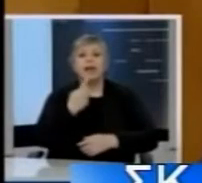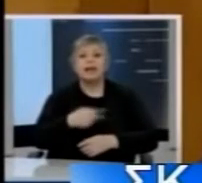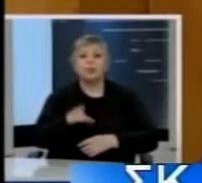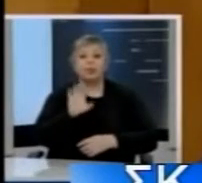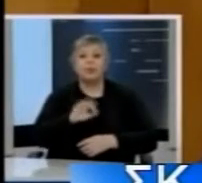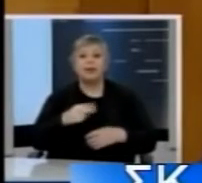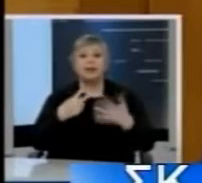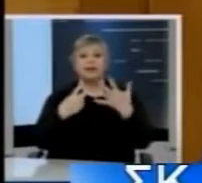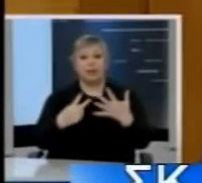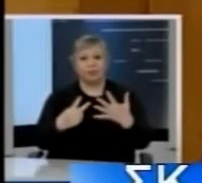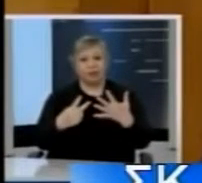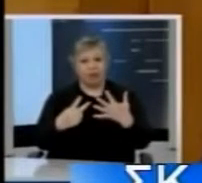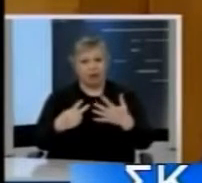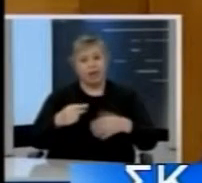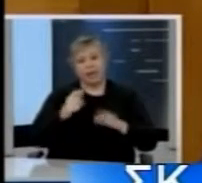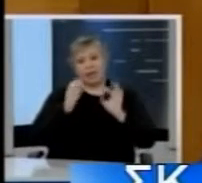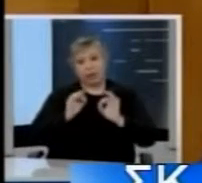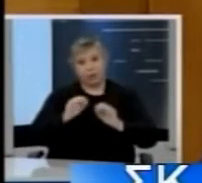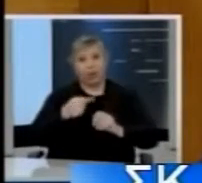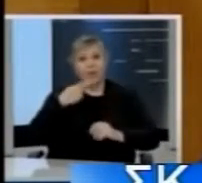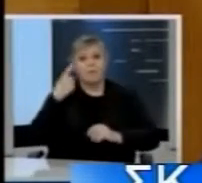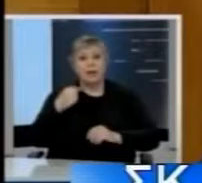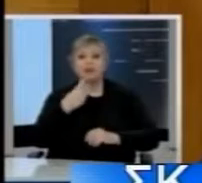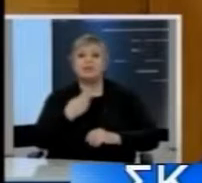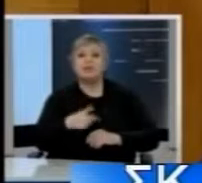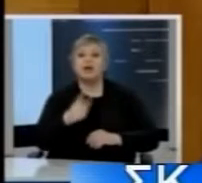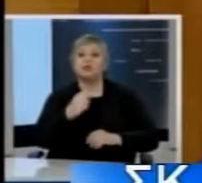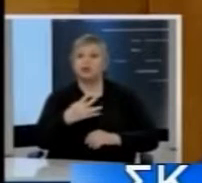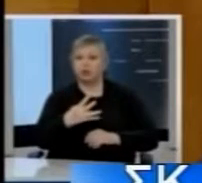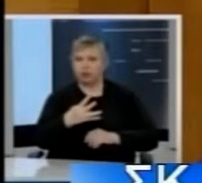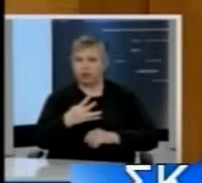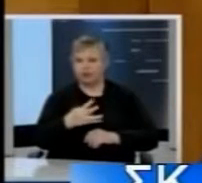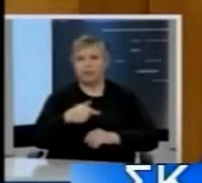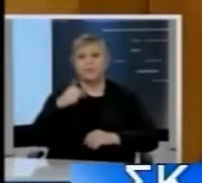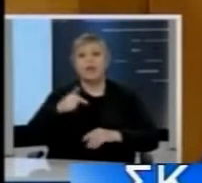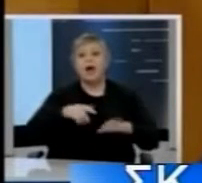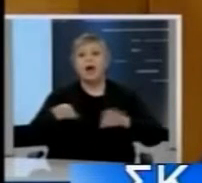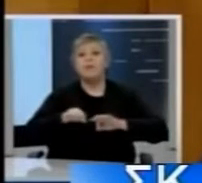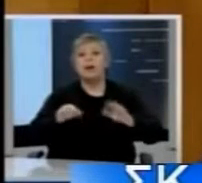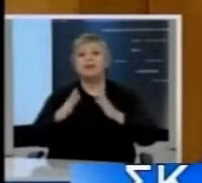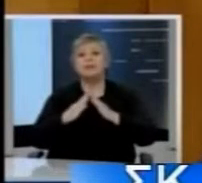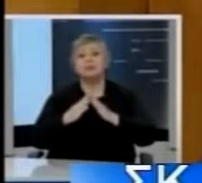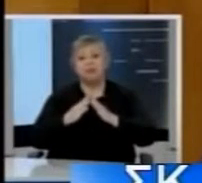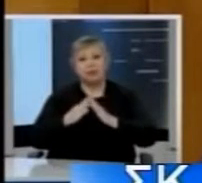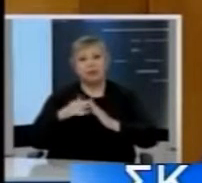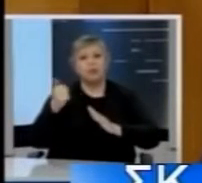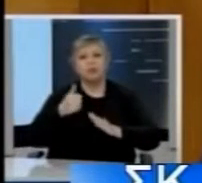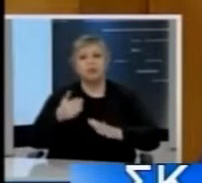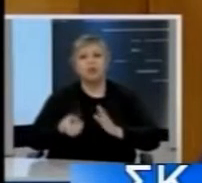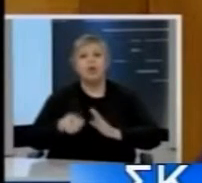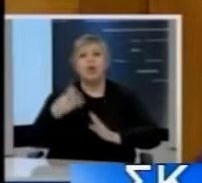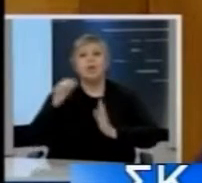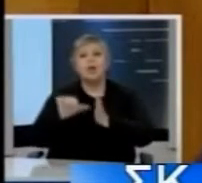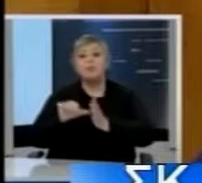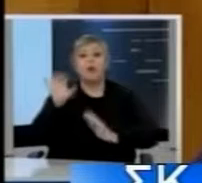δηλαδή 67 ευρώ λιγότερα. Ιδιοκτήτης κατοικίας 80 τετραγωνικών μέτρων στη Νεάπολη